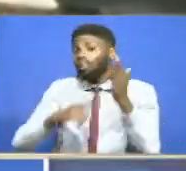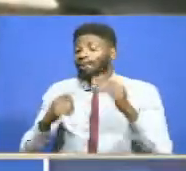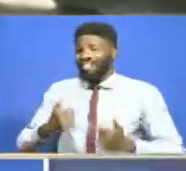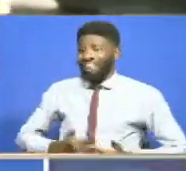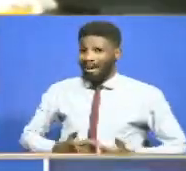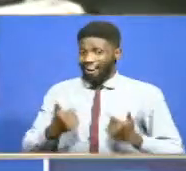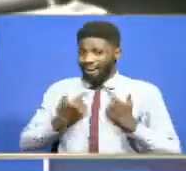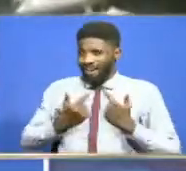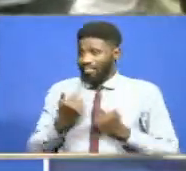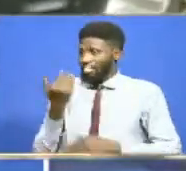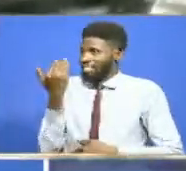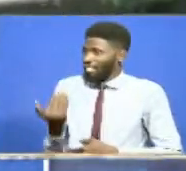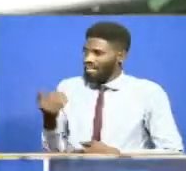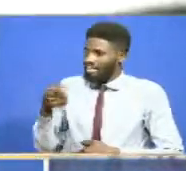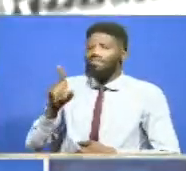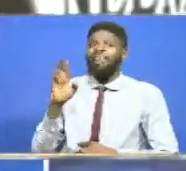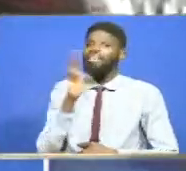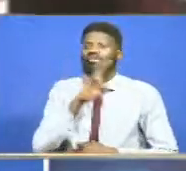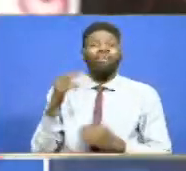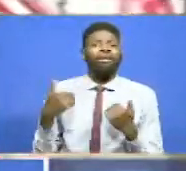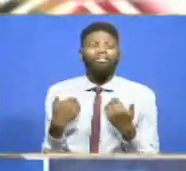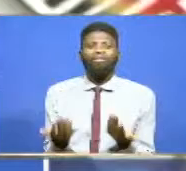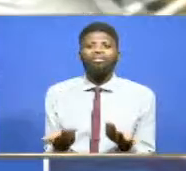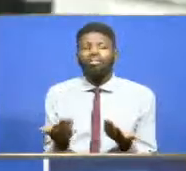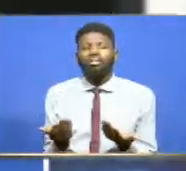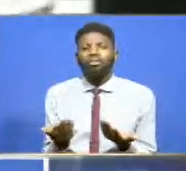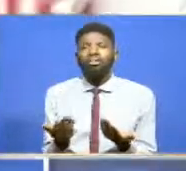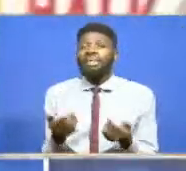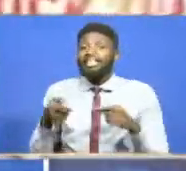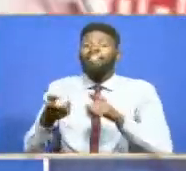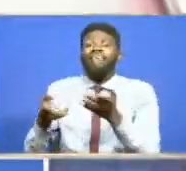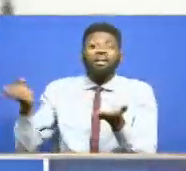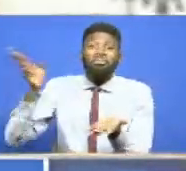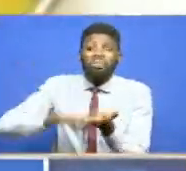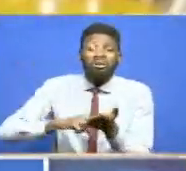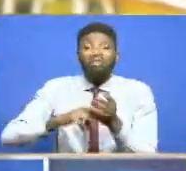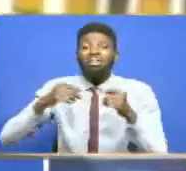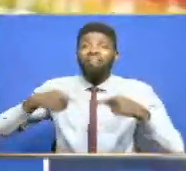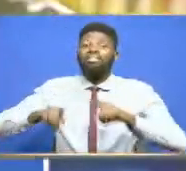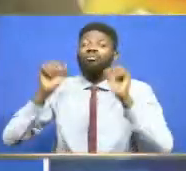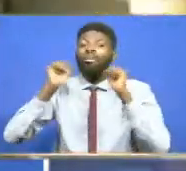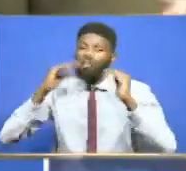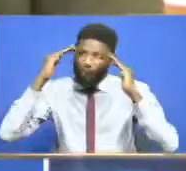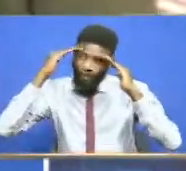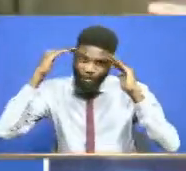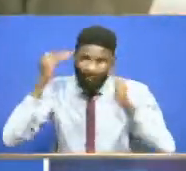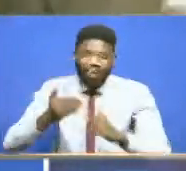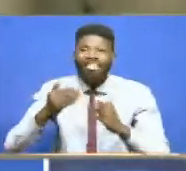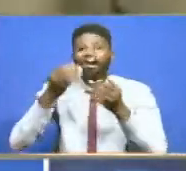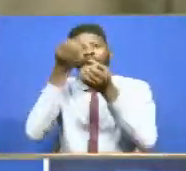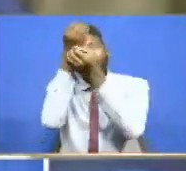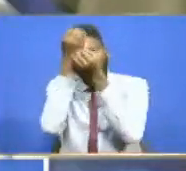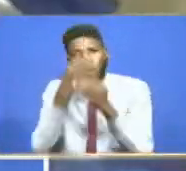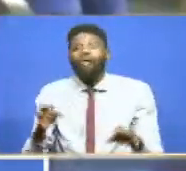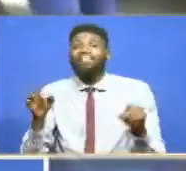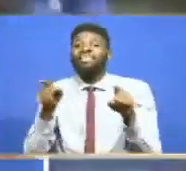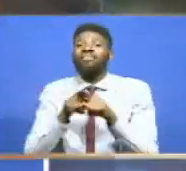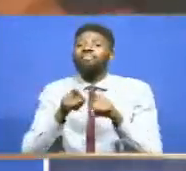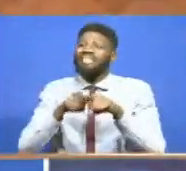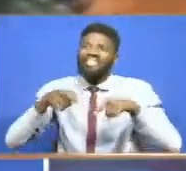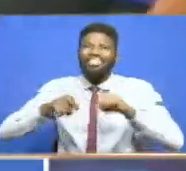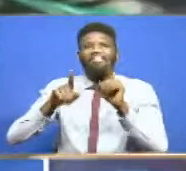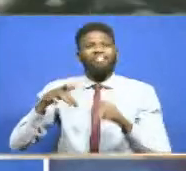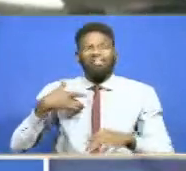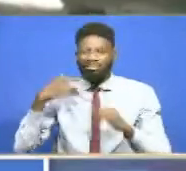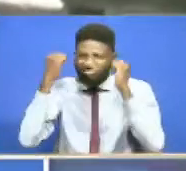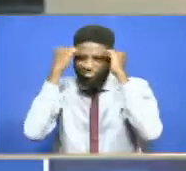bado iko kwa at stake. Maisha ya mtoto iko at stake. Akirudia anaweza hata lose concentration na anaweza pia kosa umuhimu wa